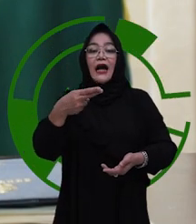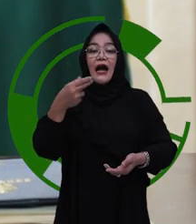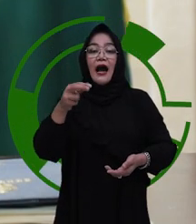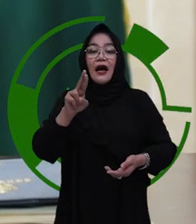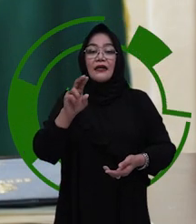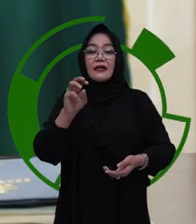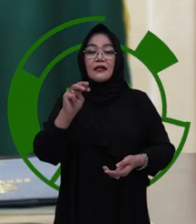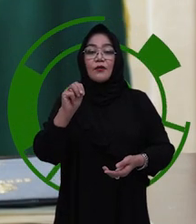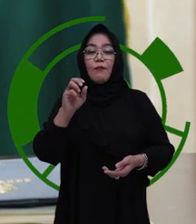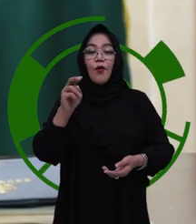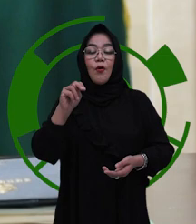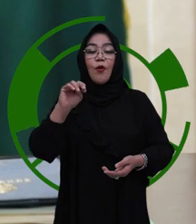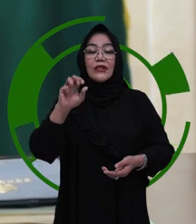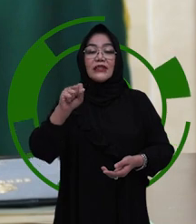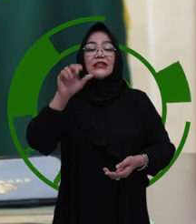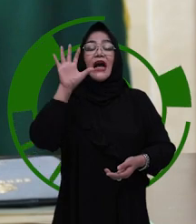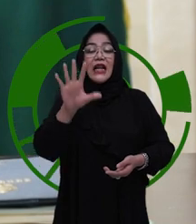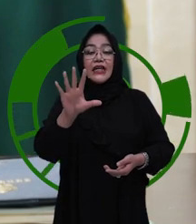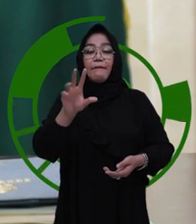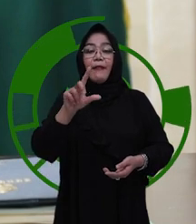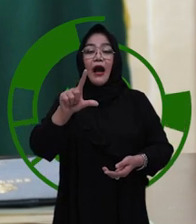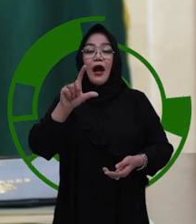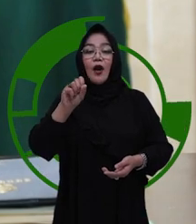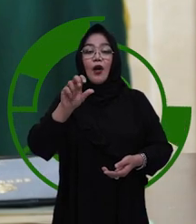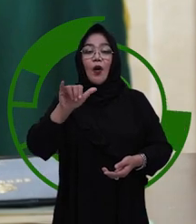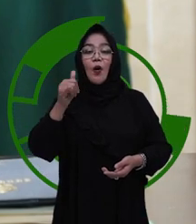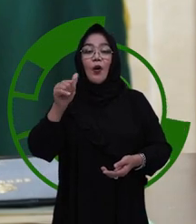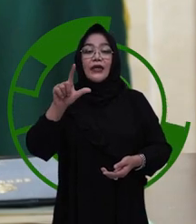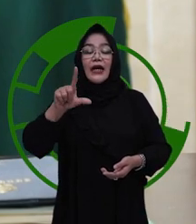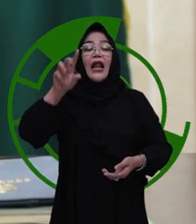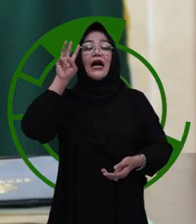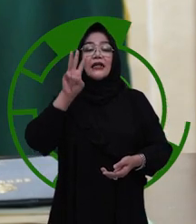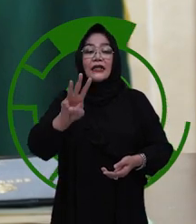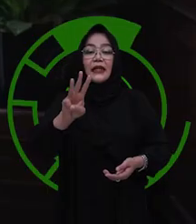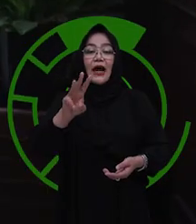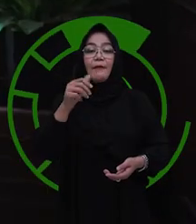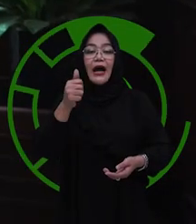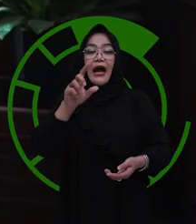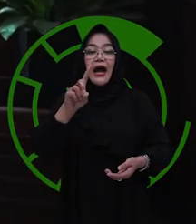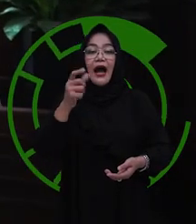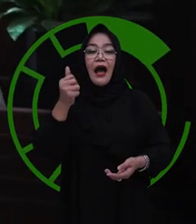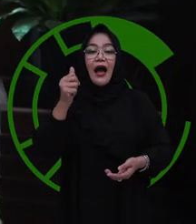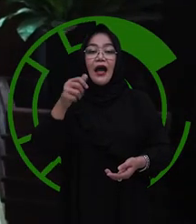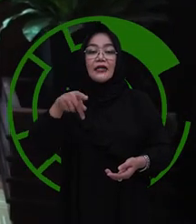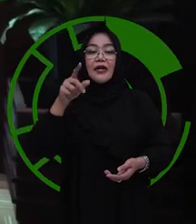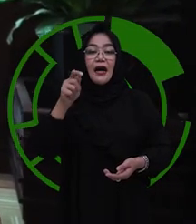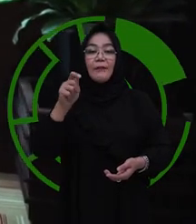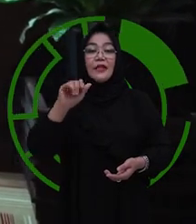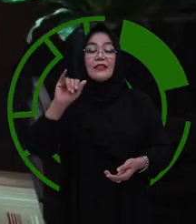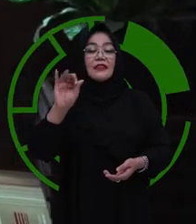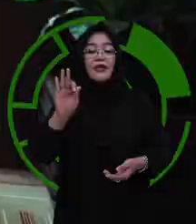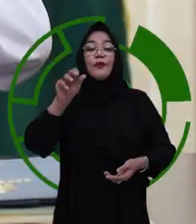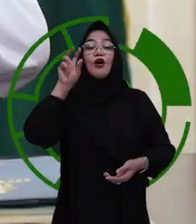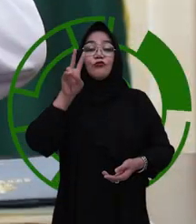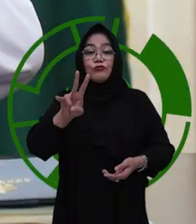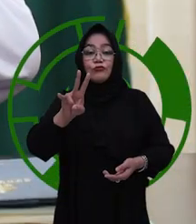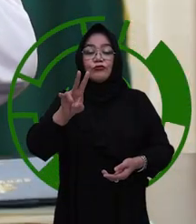harmonis. Yang kelima, loyal. Yang keenam, adaptif. Dan yang